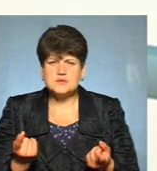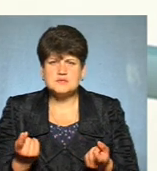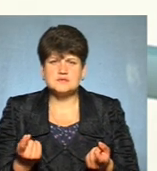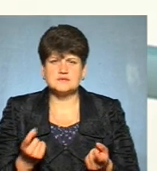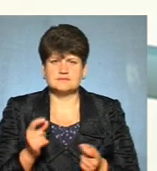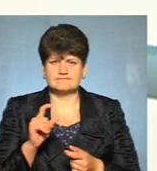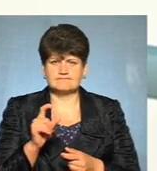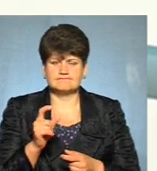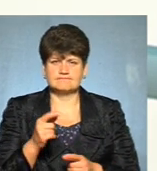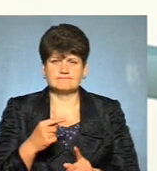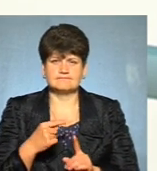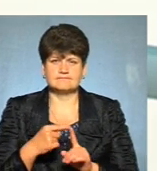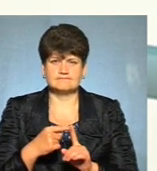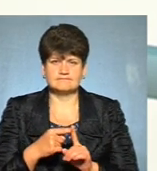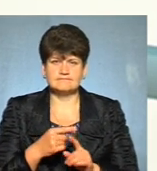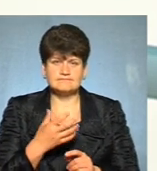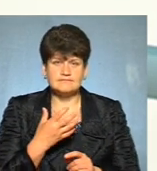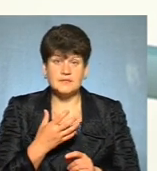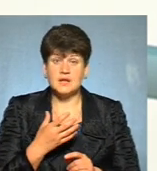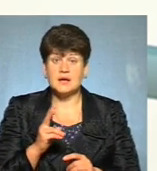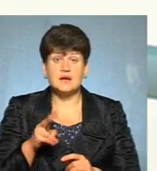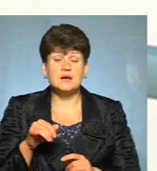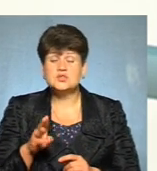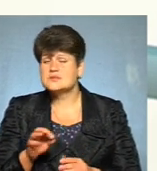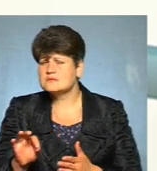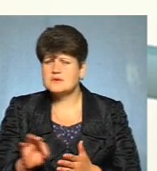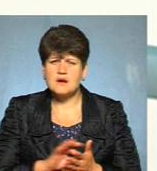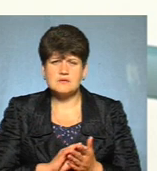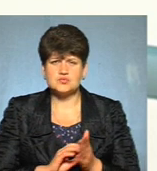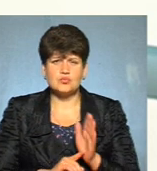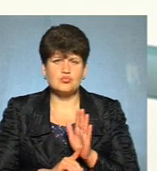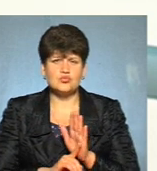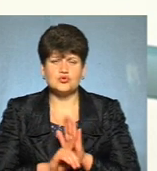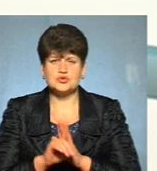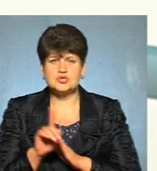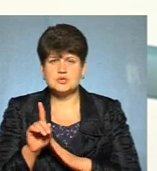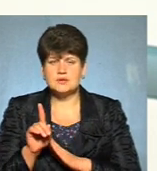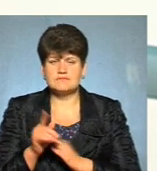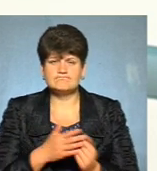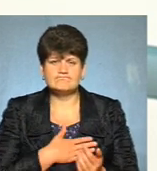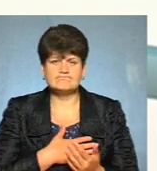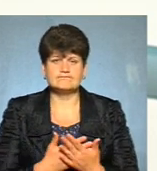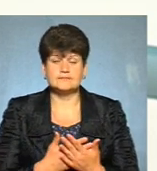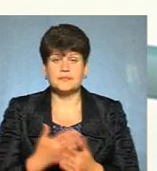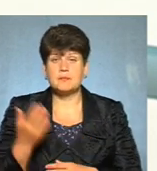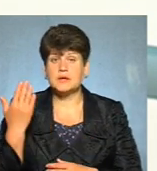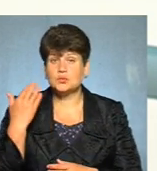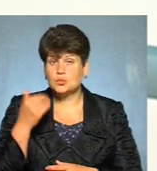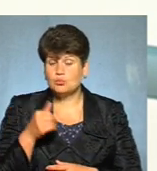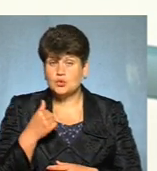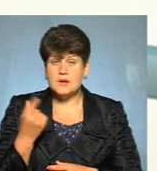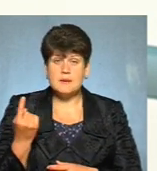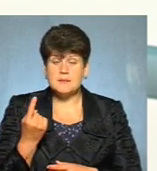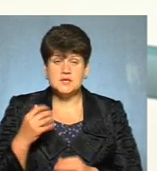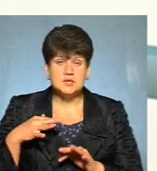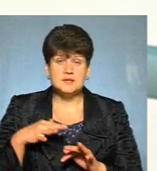прогалини в снігу, кліщі відразу починають цей період активності. В минулому році перший